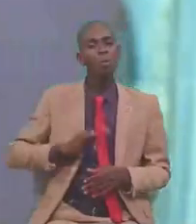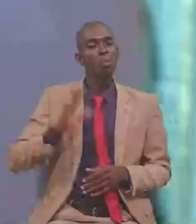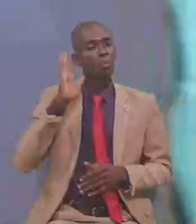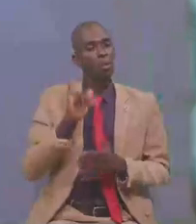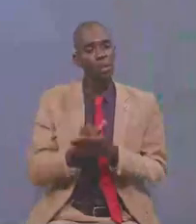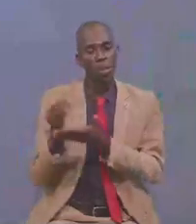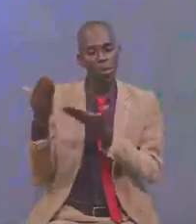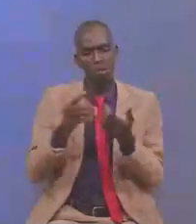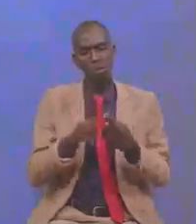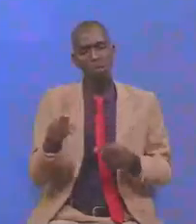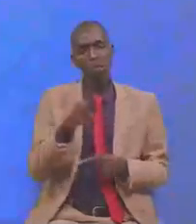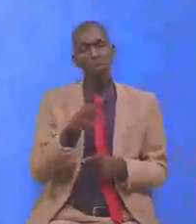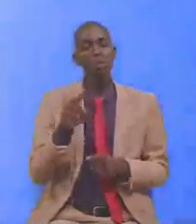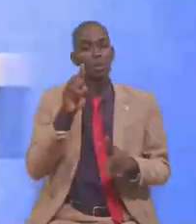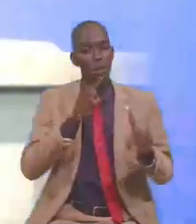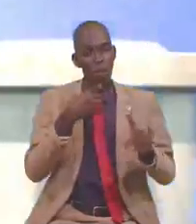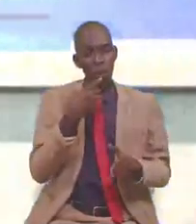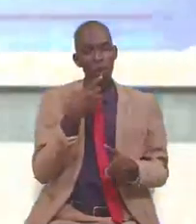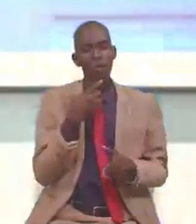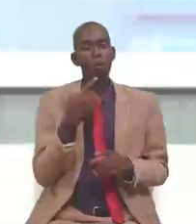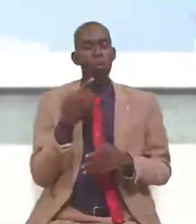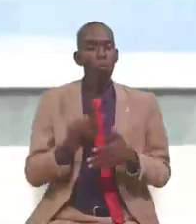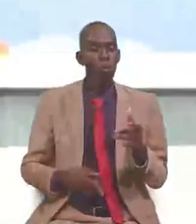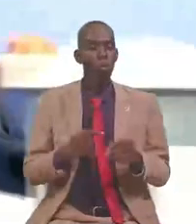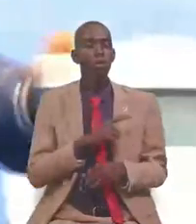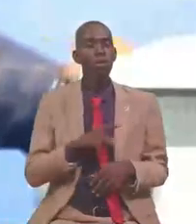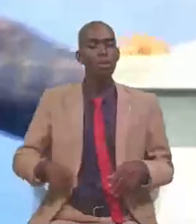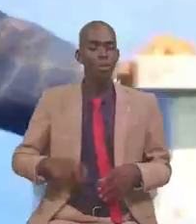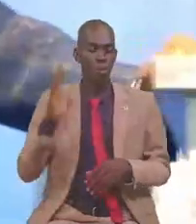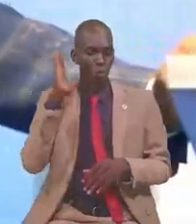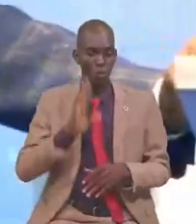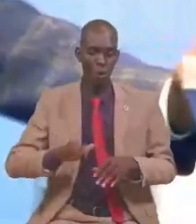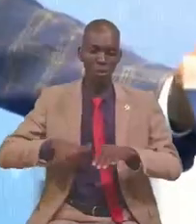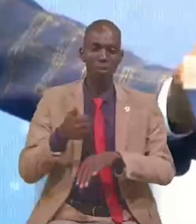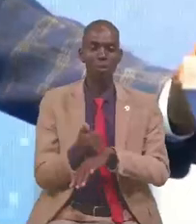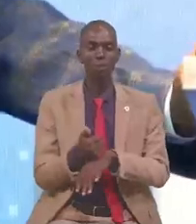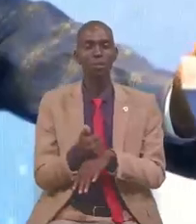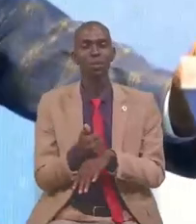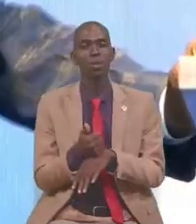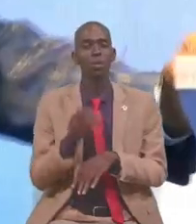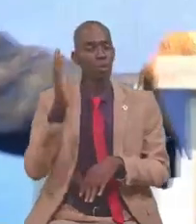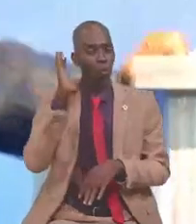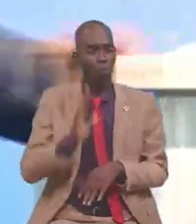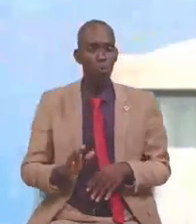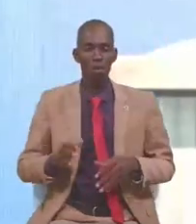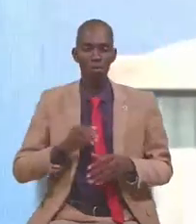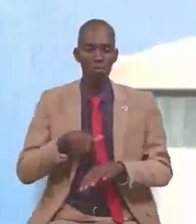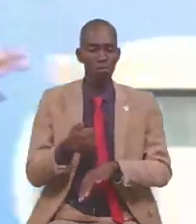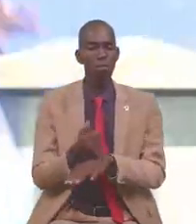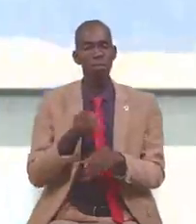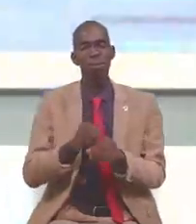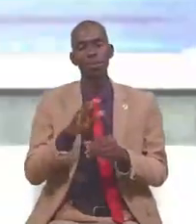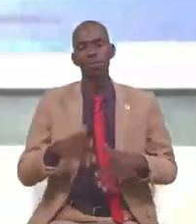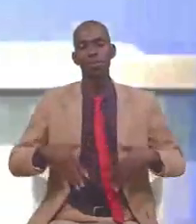quelle bénédiction cela va-t-il t'apporter? Dis ce que le Seigneur va affirmer, approuver et confirmer dans